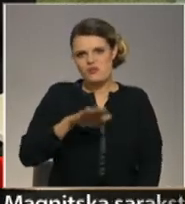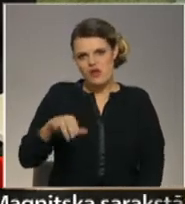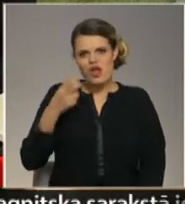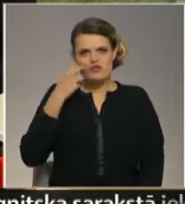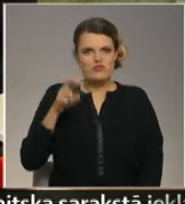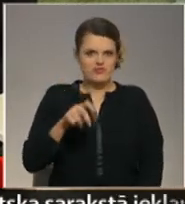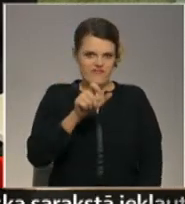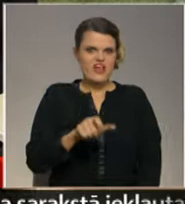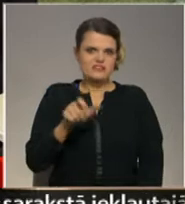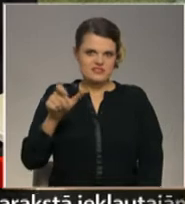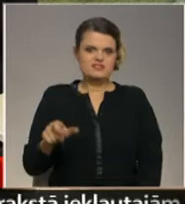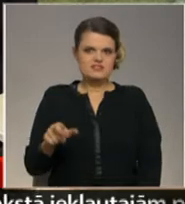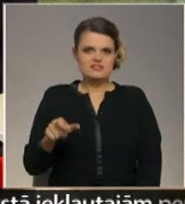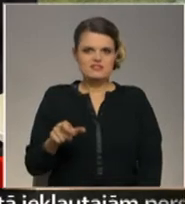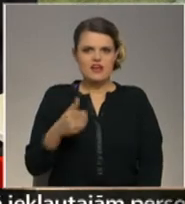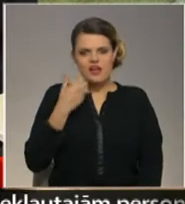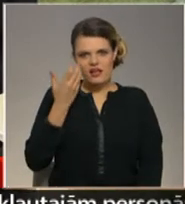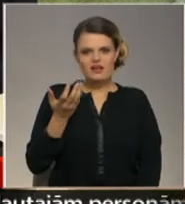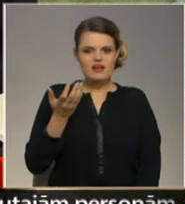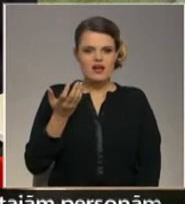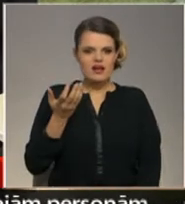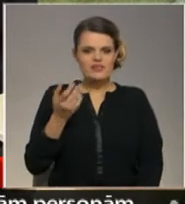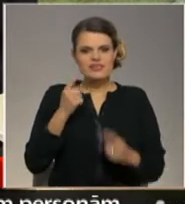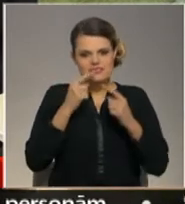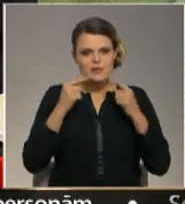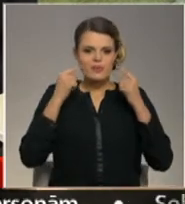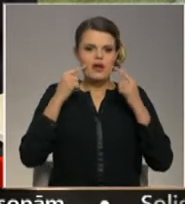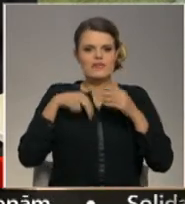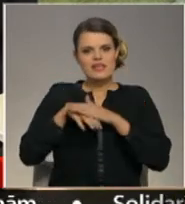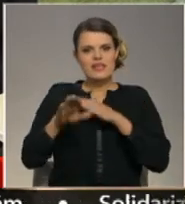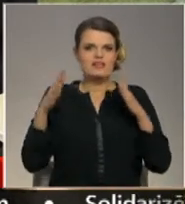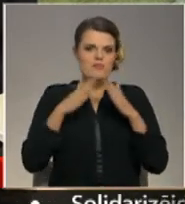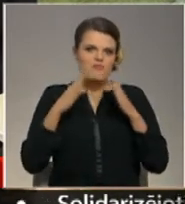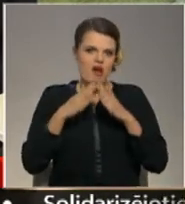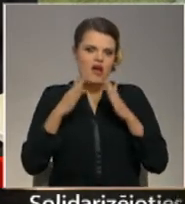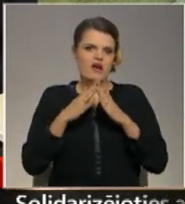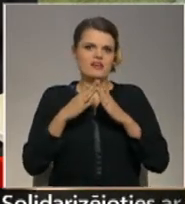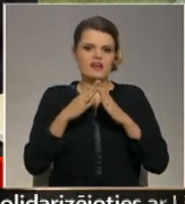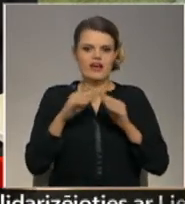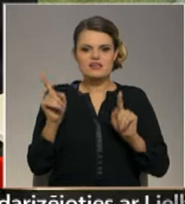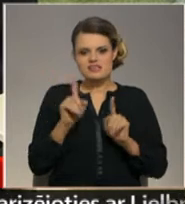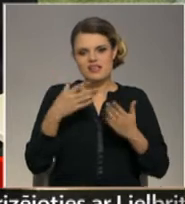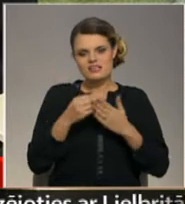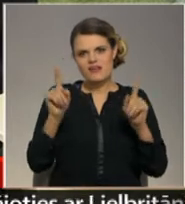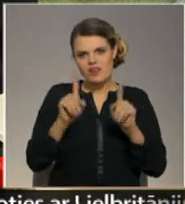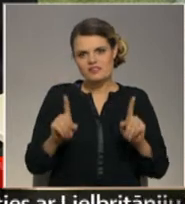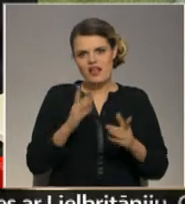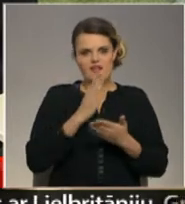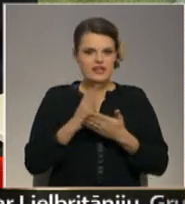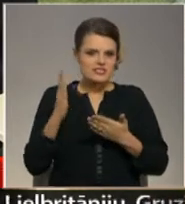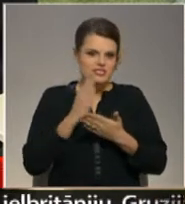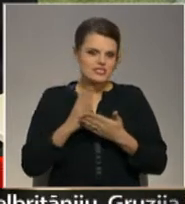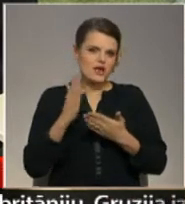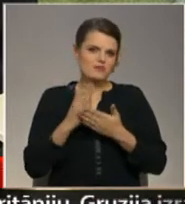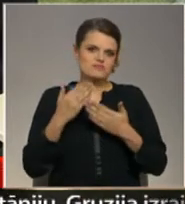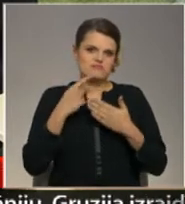vecāki. Ja? Kad tādi smaidīgi iet mājās un ir savas lietas sakārtojuši un saka paldies,